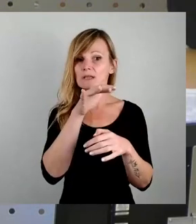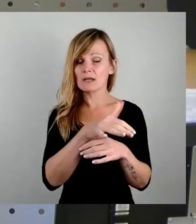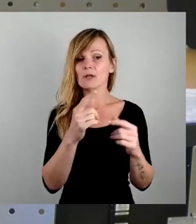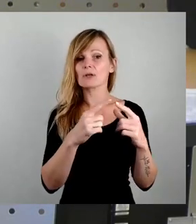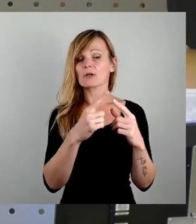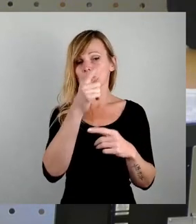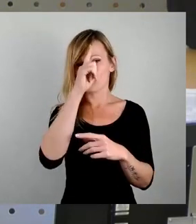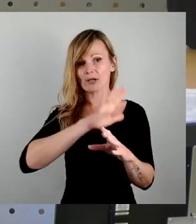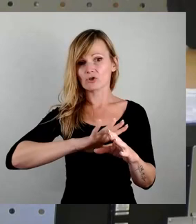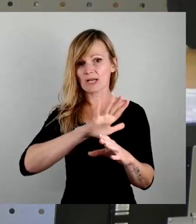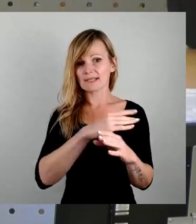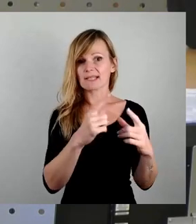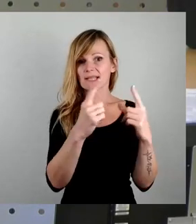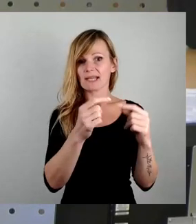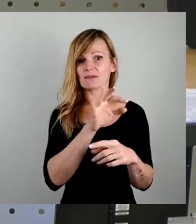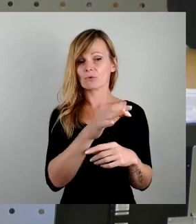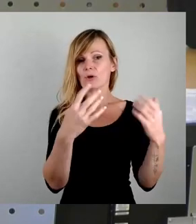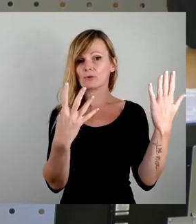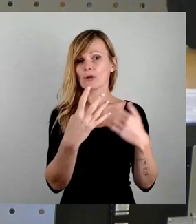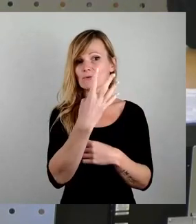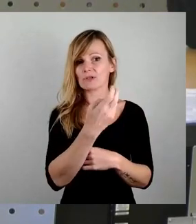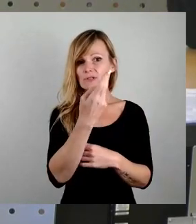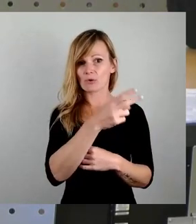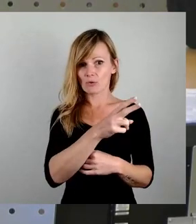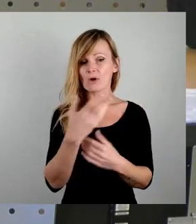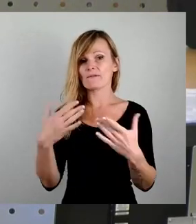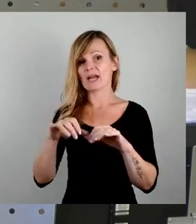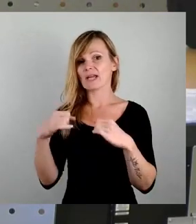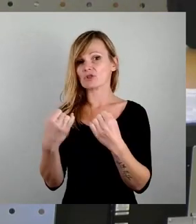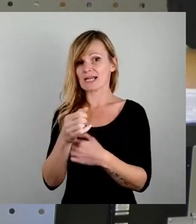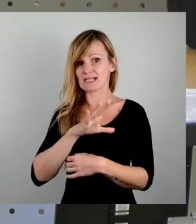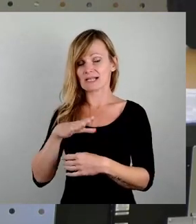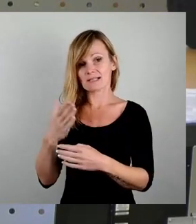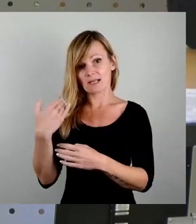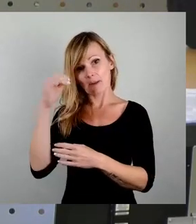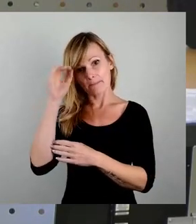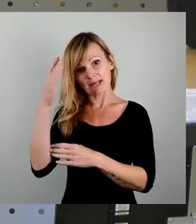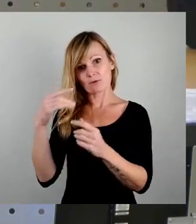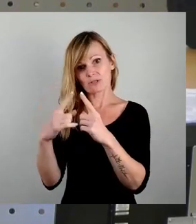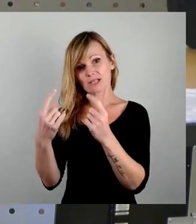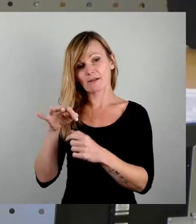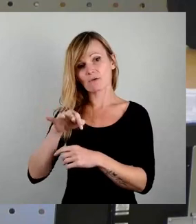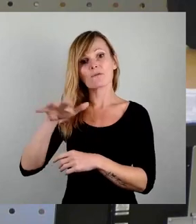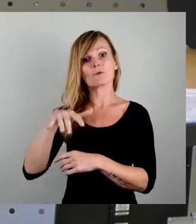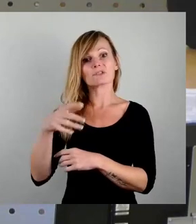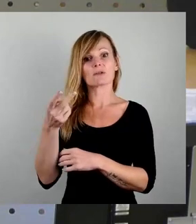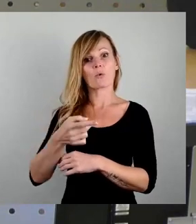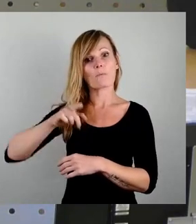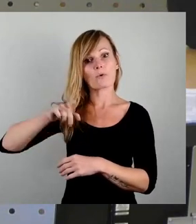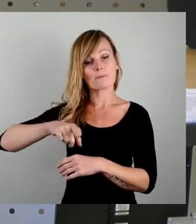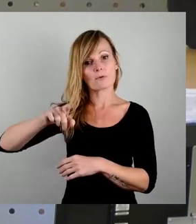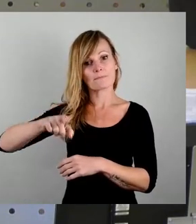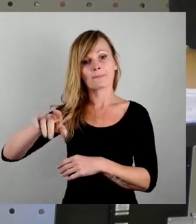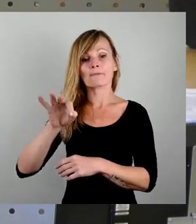Euro. Und der Freistaat Sachsen mit einem Bildungsticket für 15 Euro im Monat, also für Schülerinnen